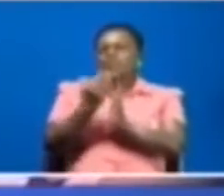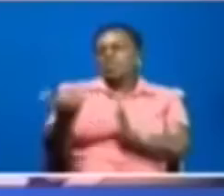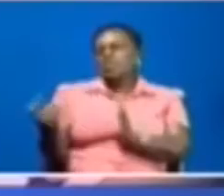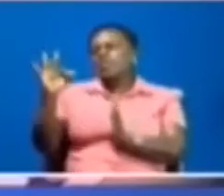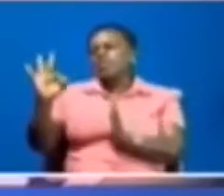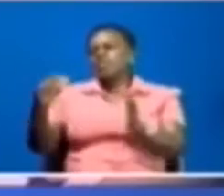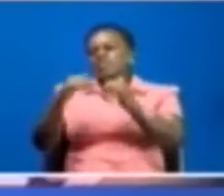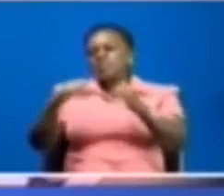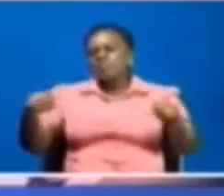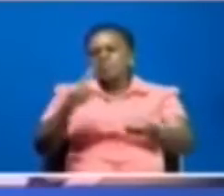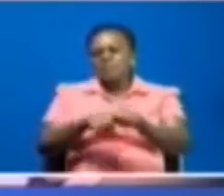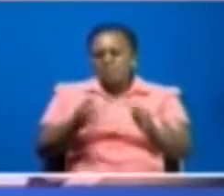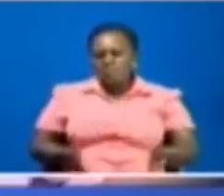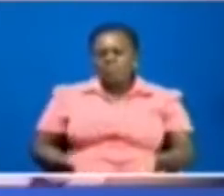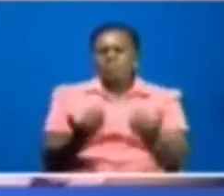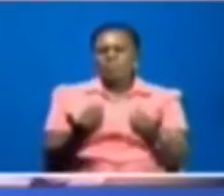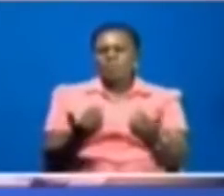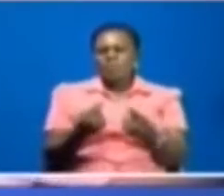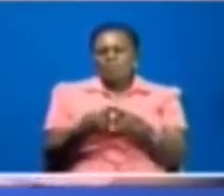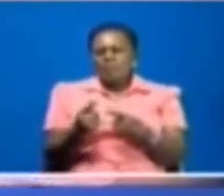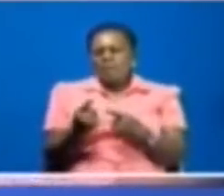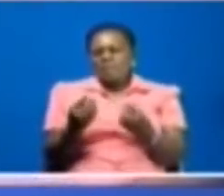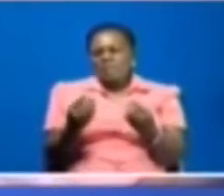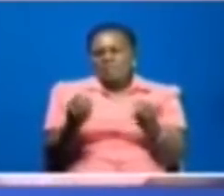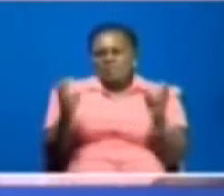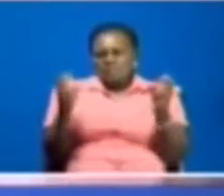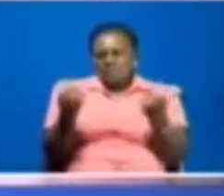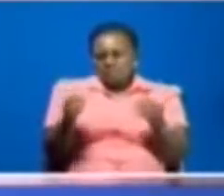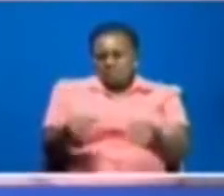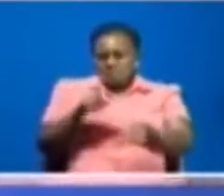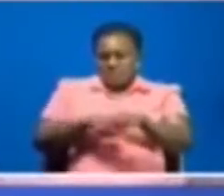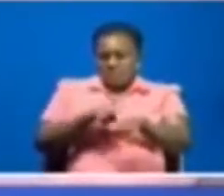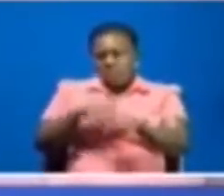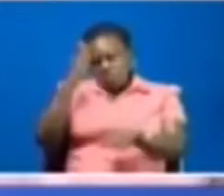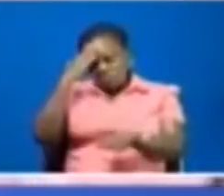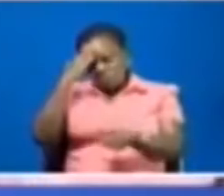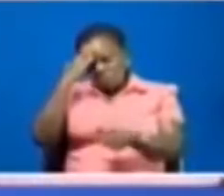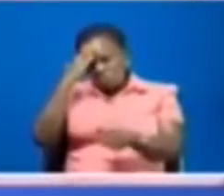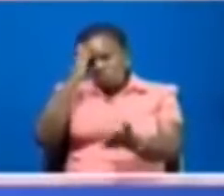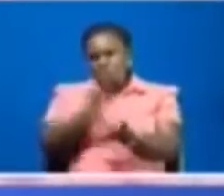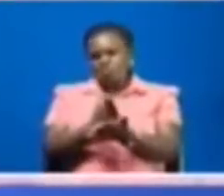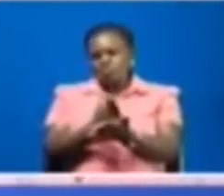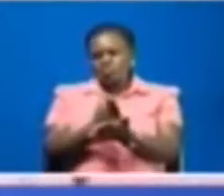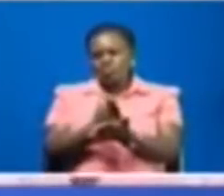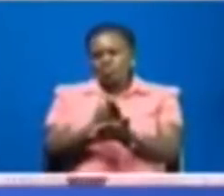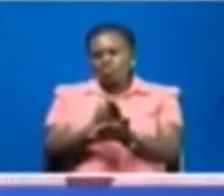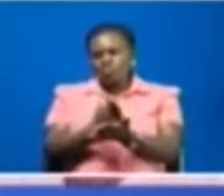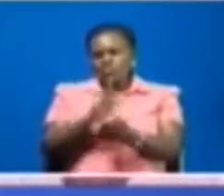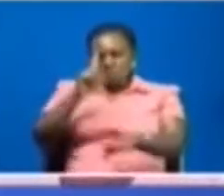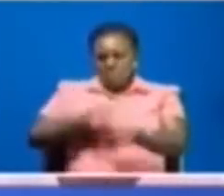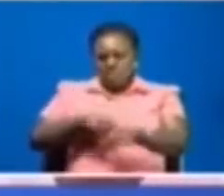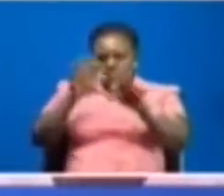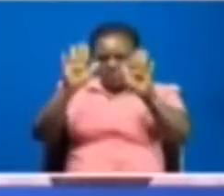children separated at birth. But it's a small matter of the remaining time that will determine their fate, and time is of the